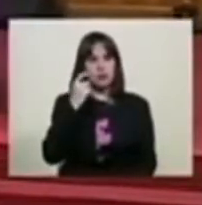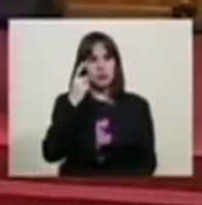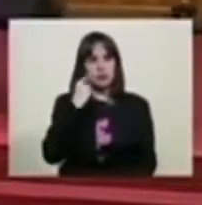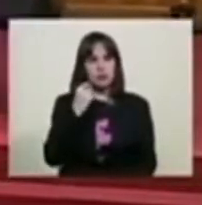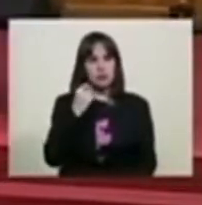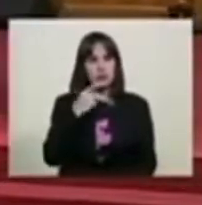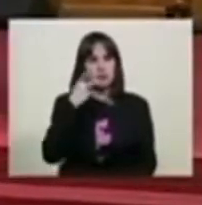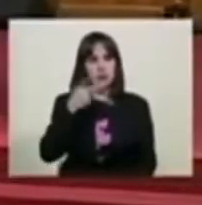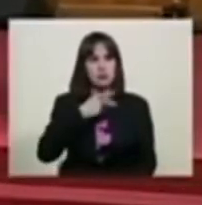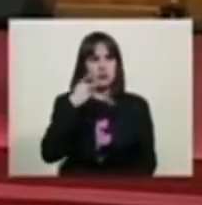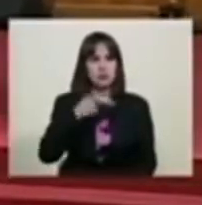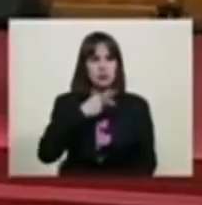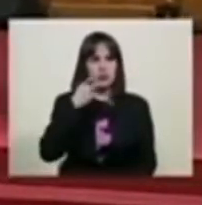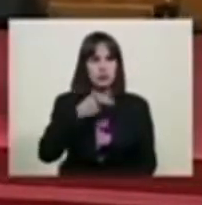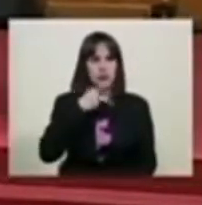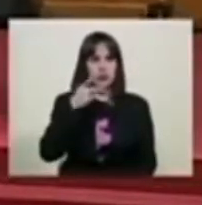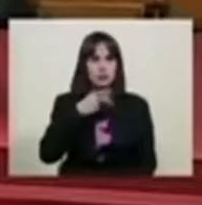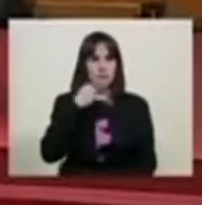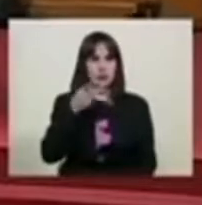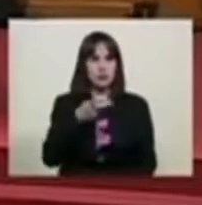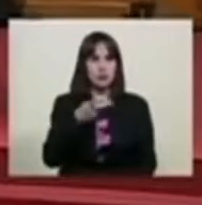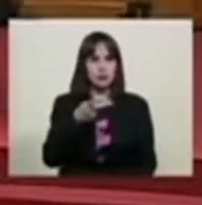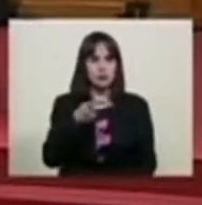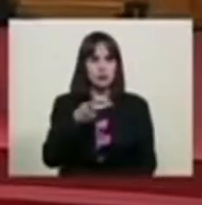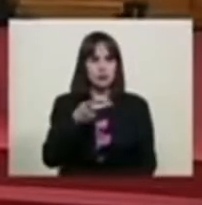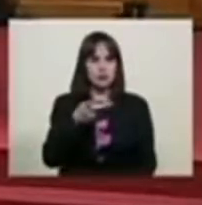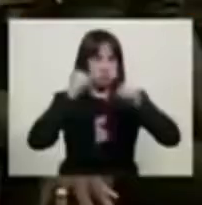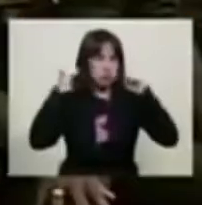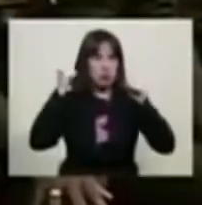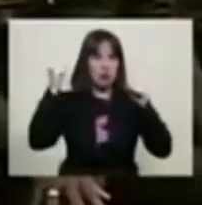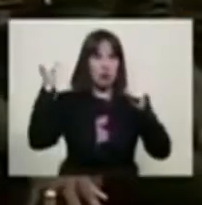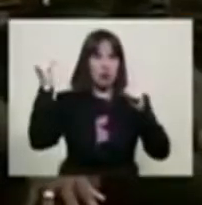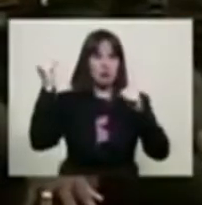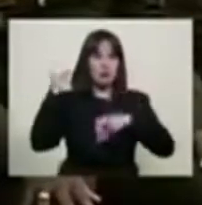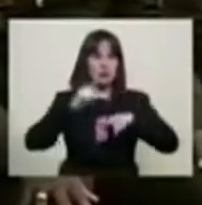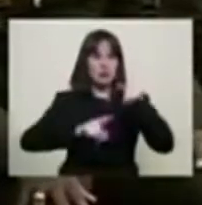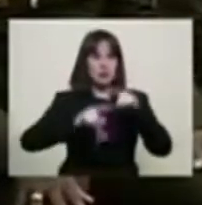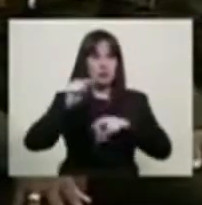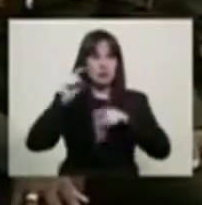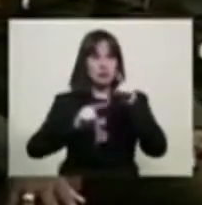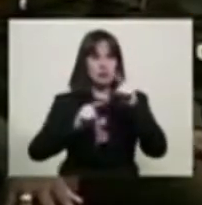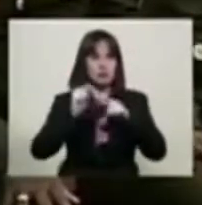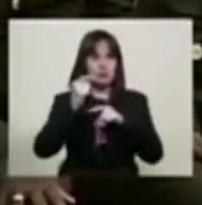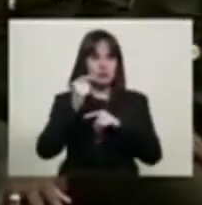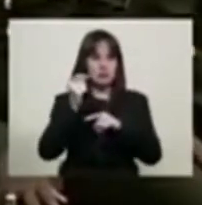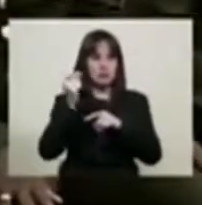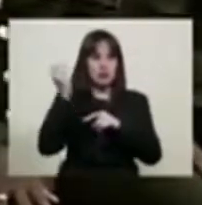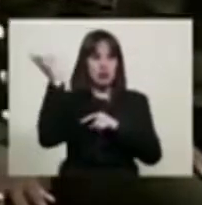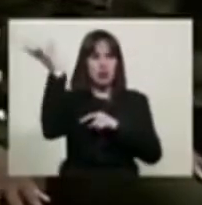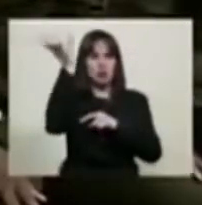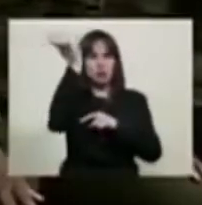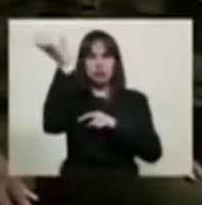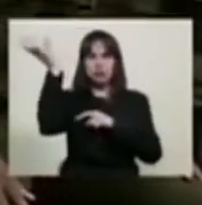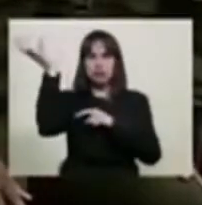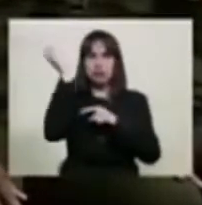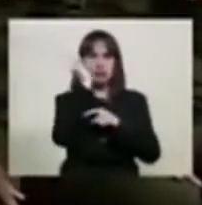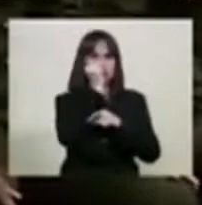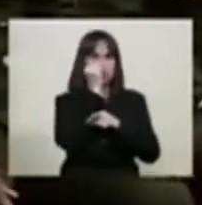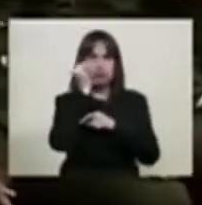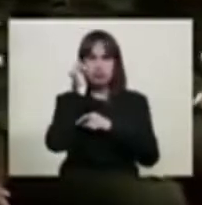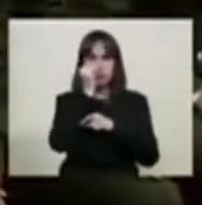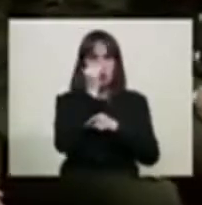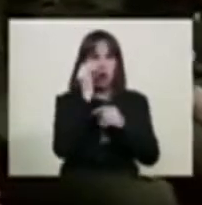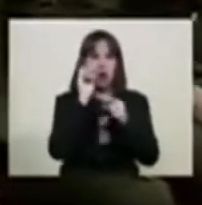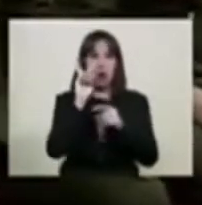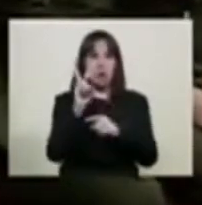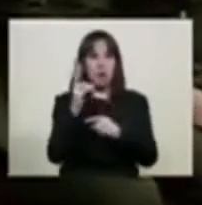être la meilleure solution. En outre, certains dissidents vénézuéliens et anciens responsables ont appuyé le changement de régime. Le